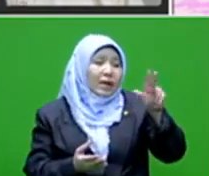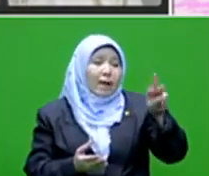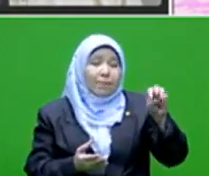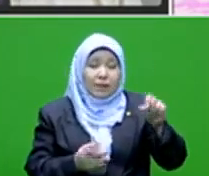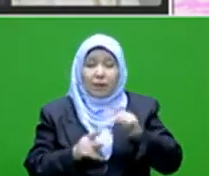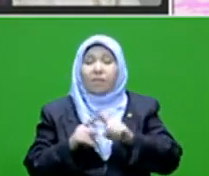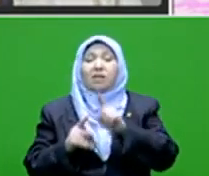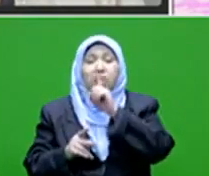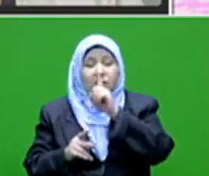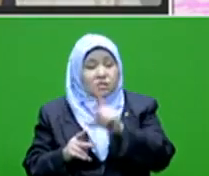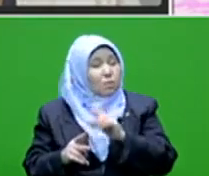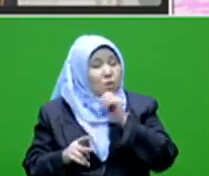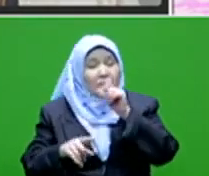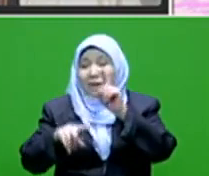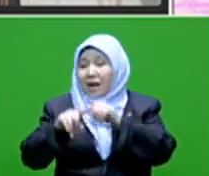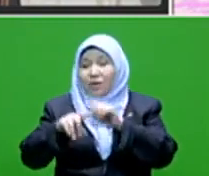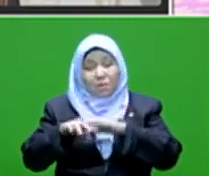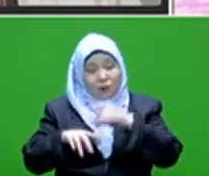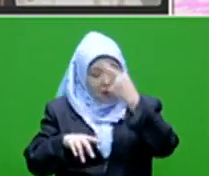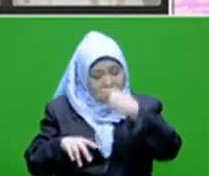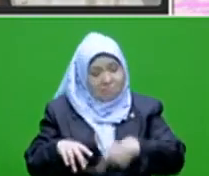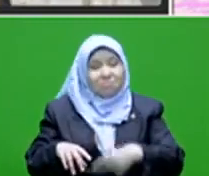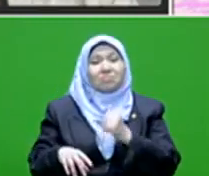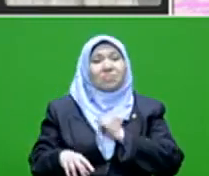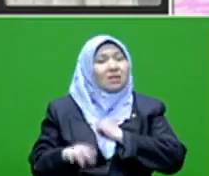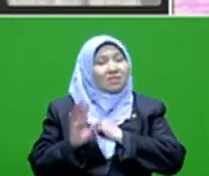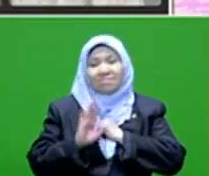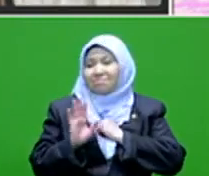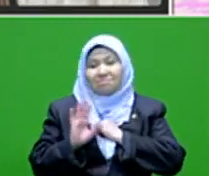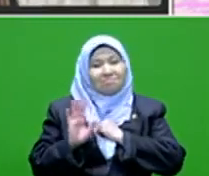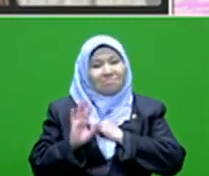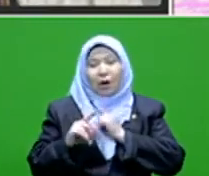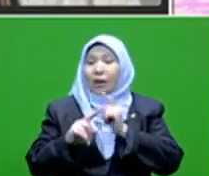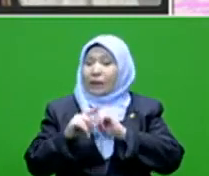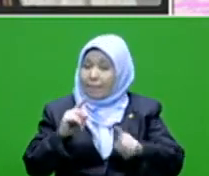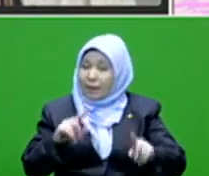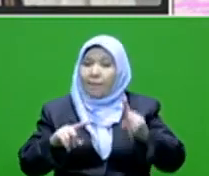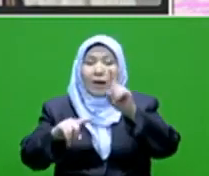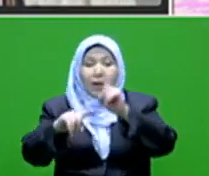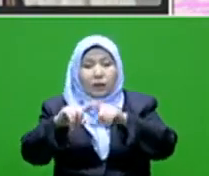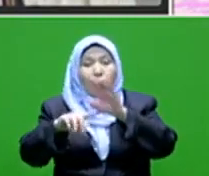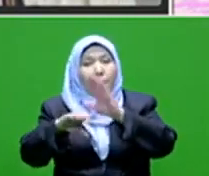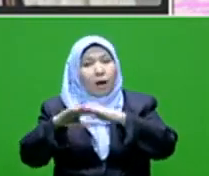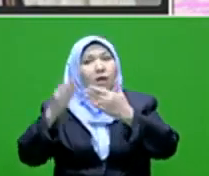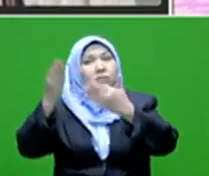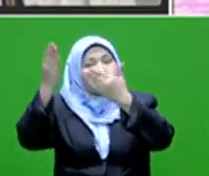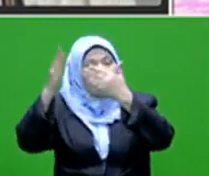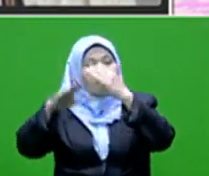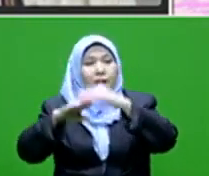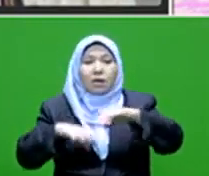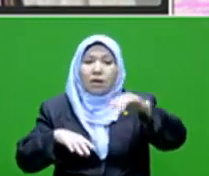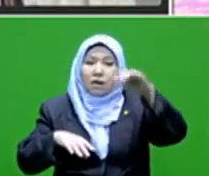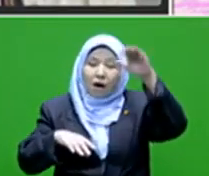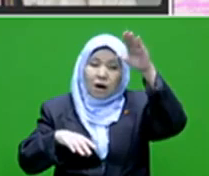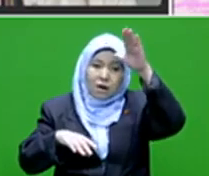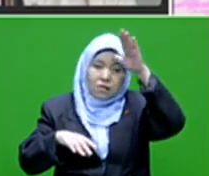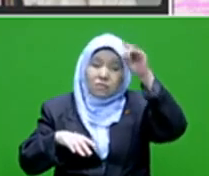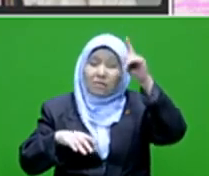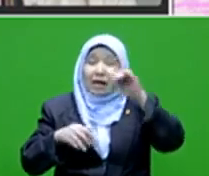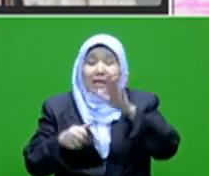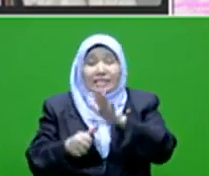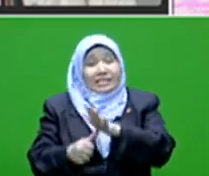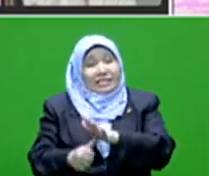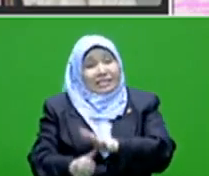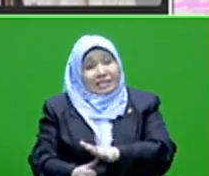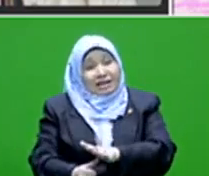Nabi Yaakob bukan bergantung pada dirinya, bergantung kepada Allah. Maksud, kalau tidak stres ayah ni, stres ayah kalau katakan buat